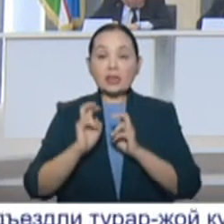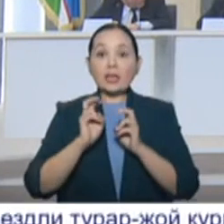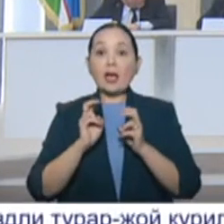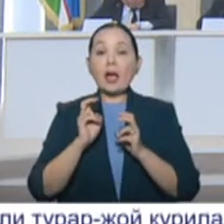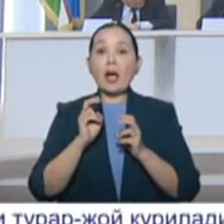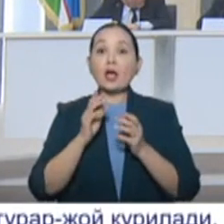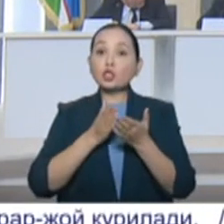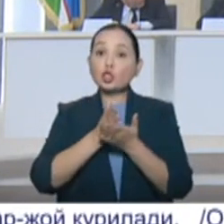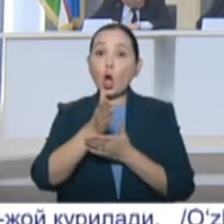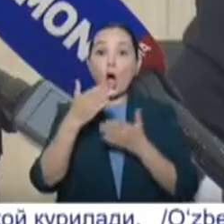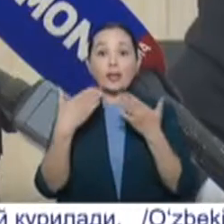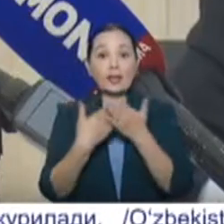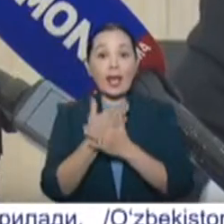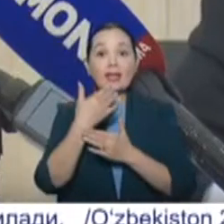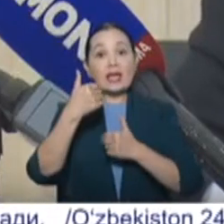bo'lmasligi, sohada yana raqobat